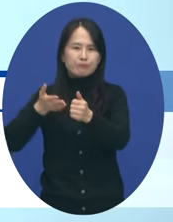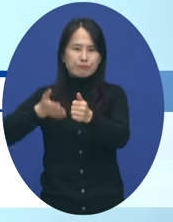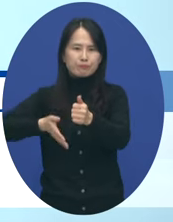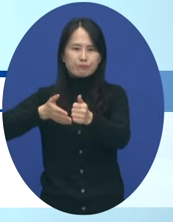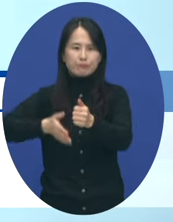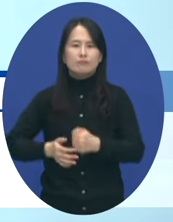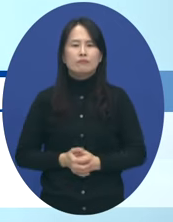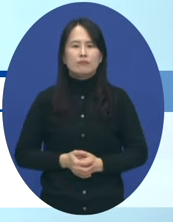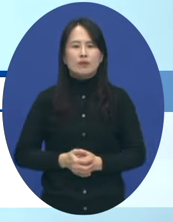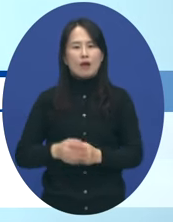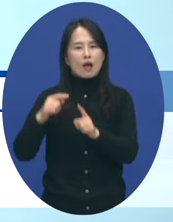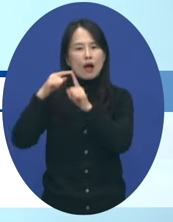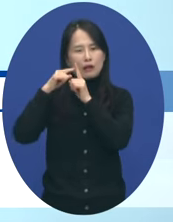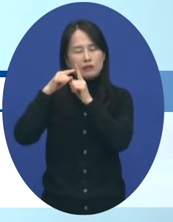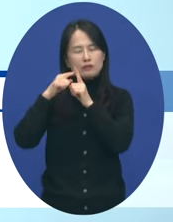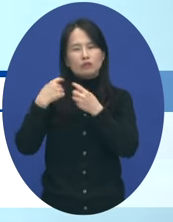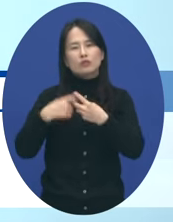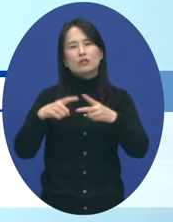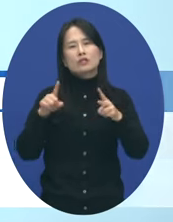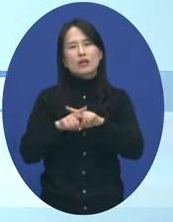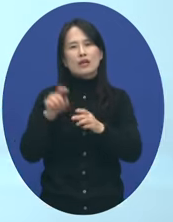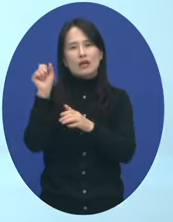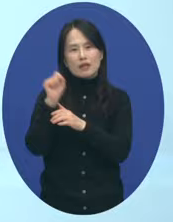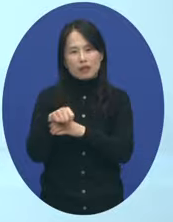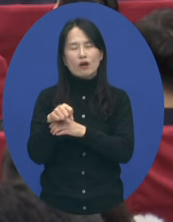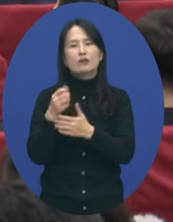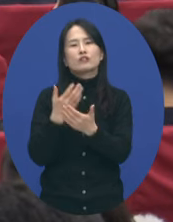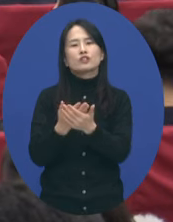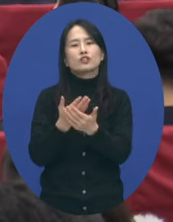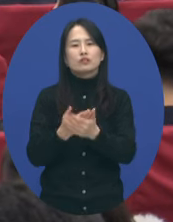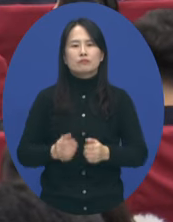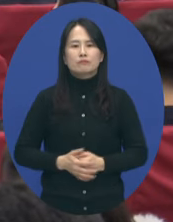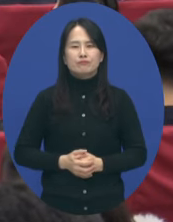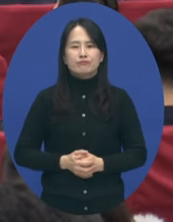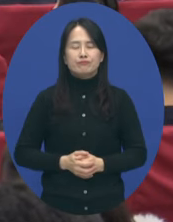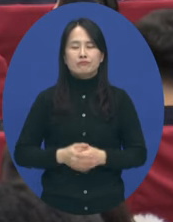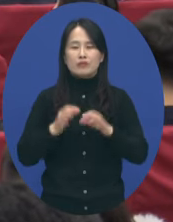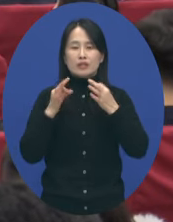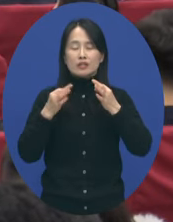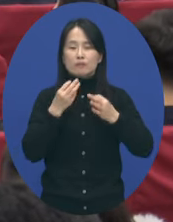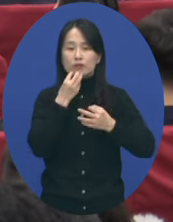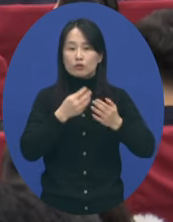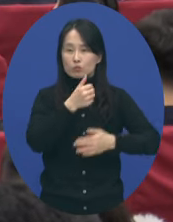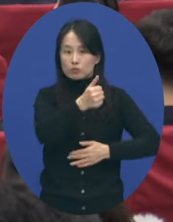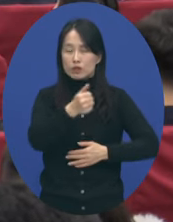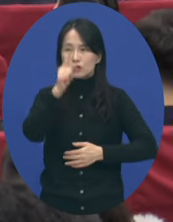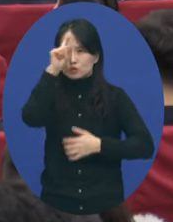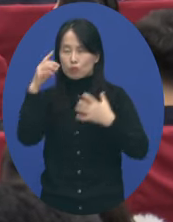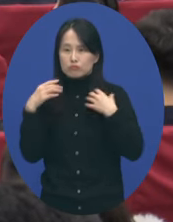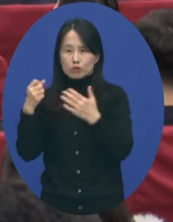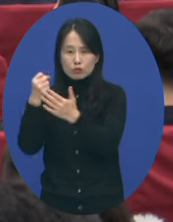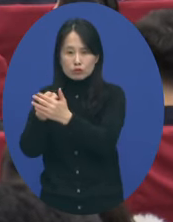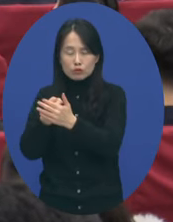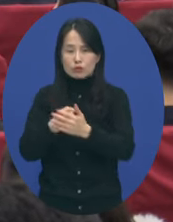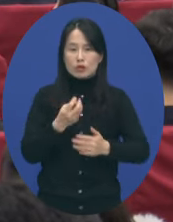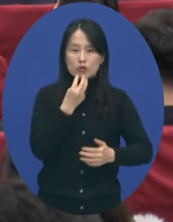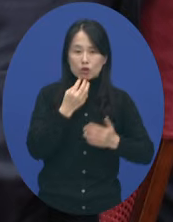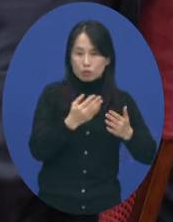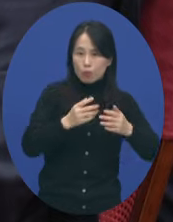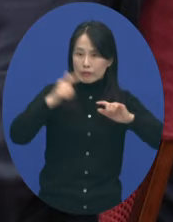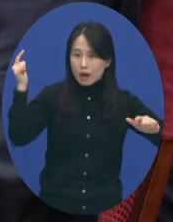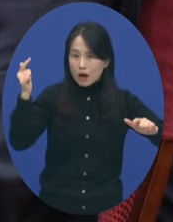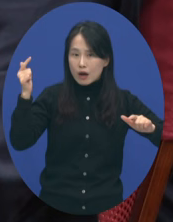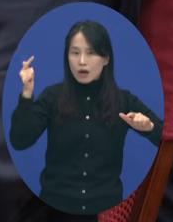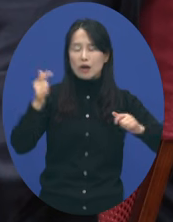바랍니다 긍정적으로 수용을 해주기 바랍니다 또 정부 결정이 도해 의사와 다를 경우에도